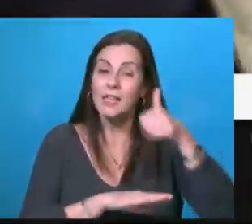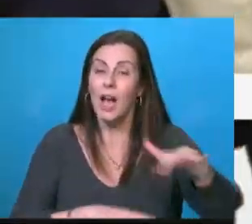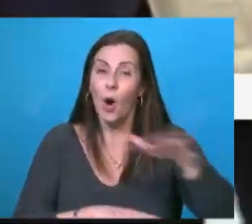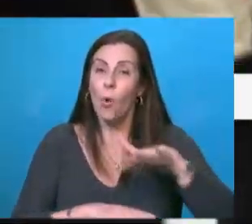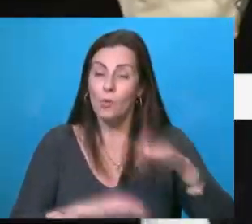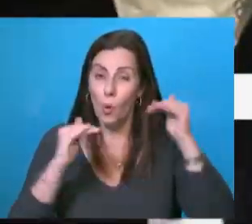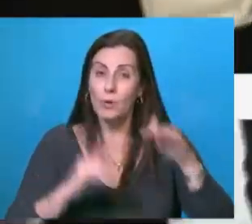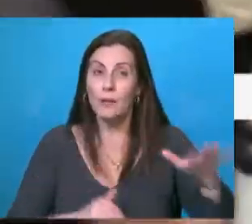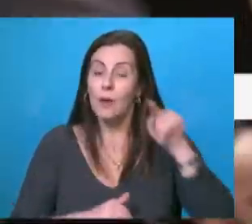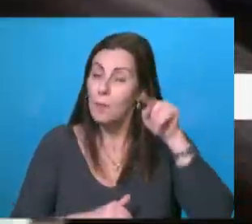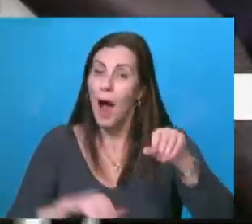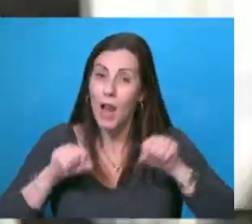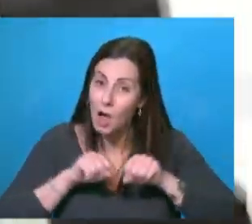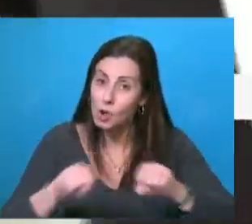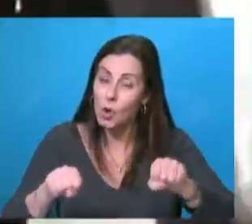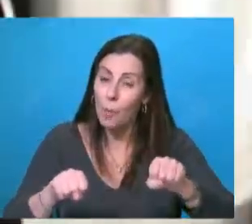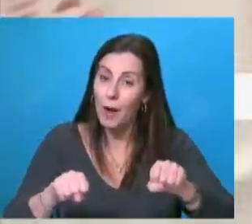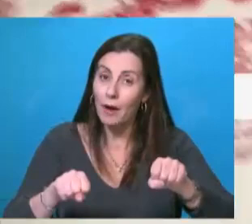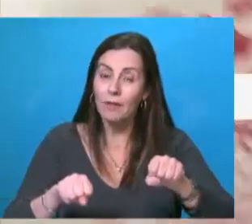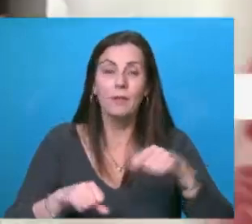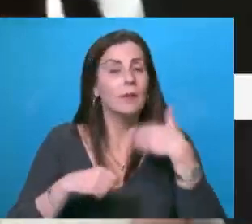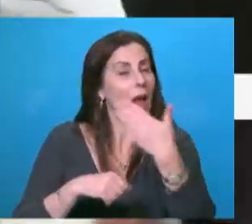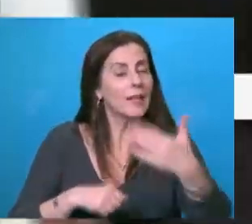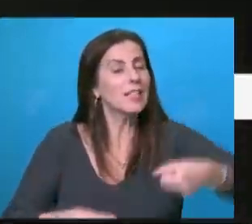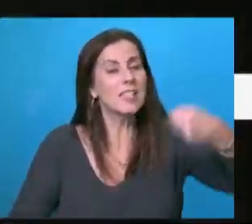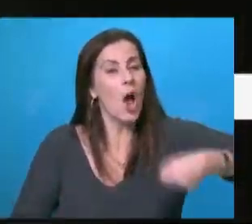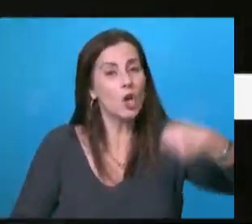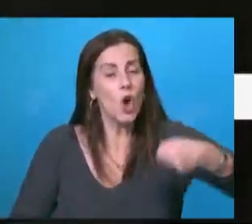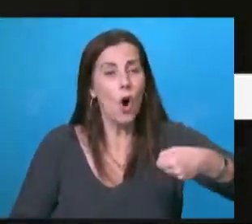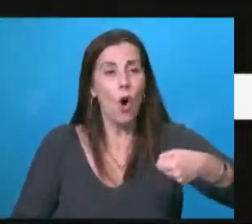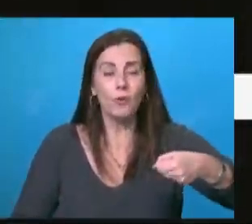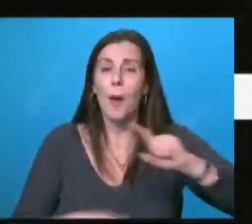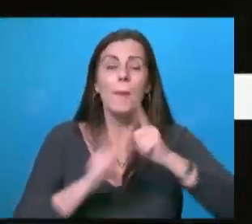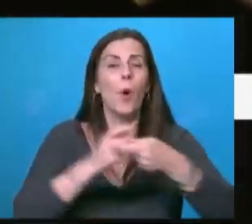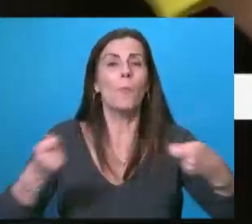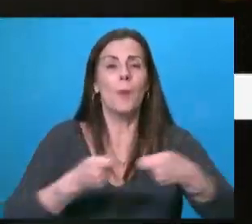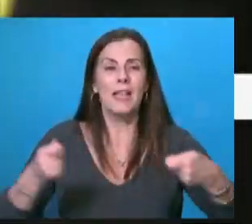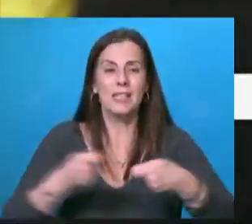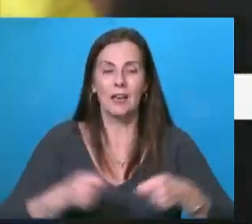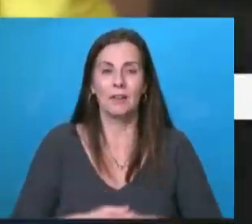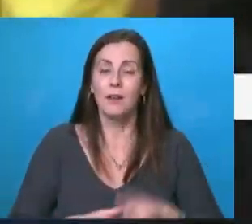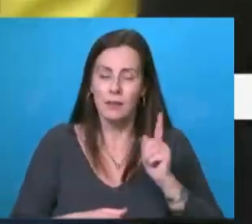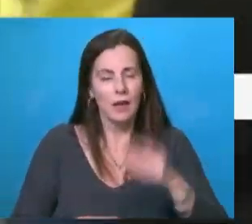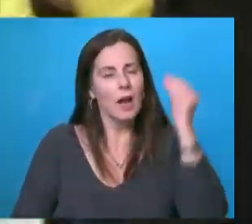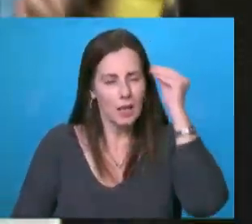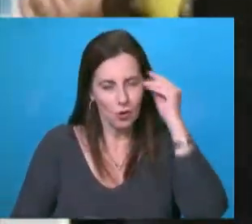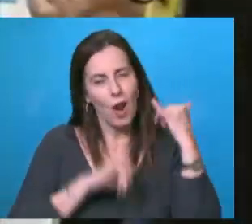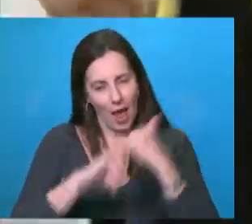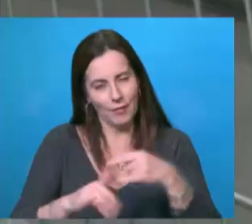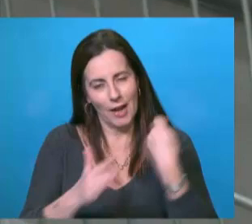בעצמו לסופר בבירה בנקוק, לחלק שקיות רב פעמיות ללקוחות. עכשיו רק צריך לזכור להביא אותן